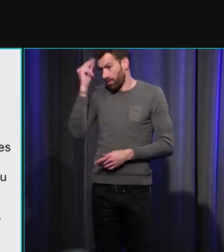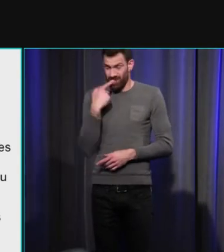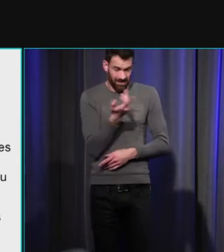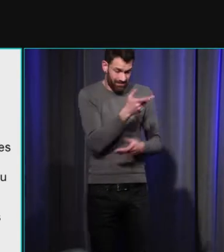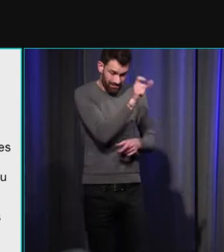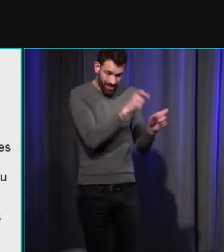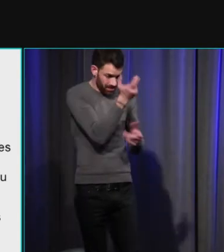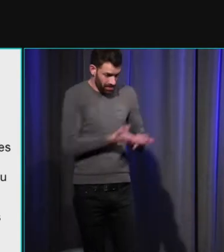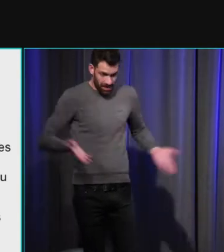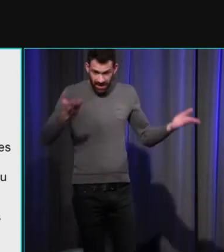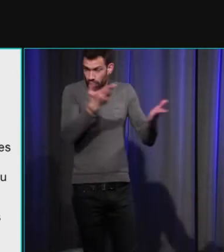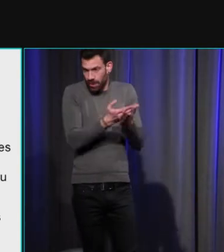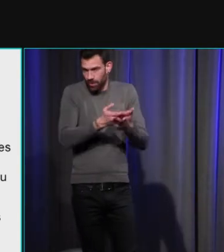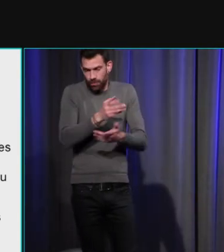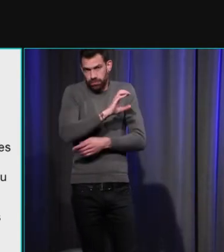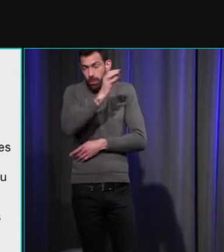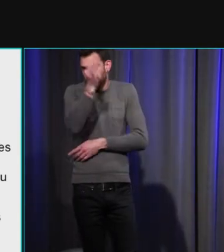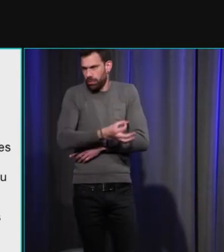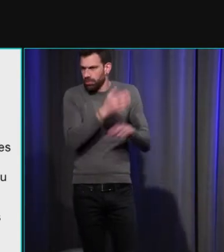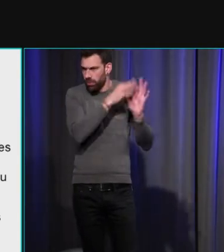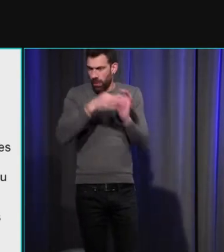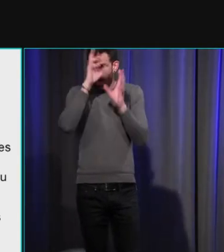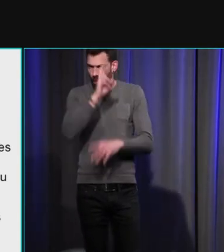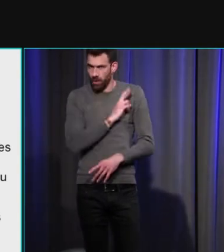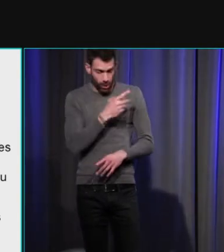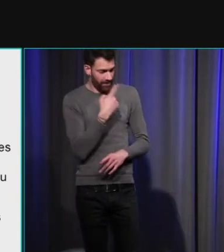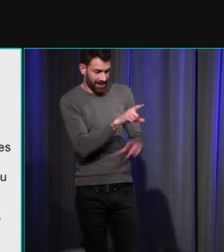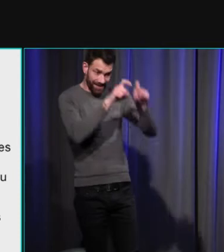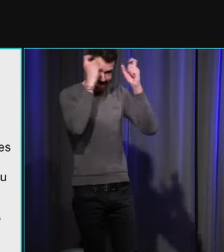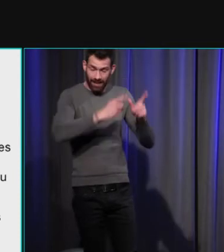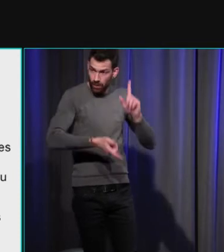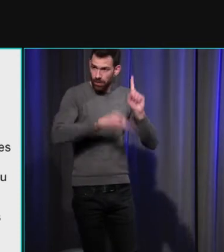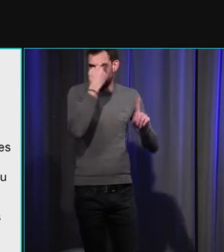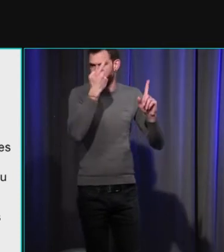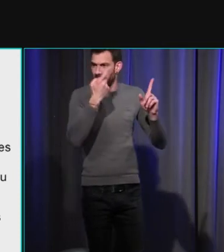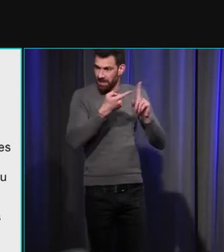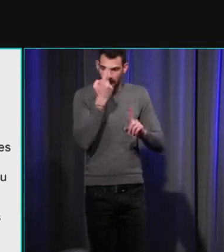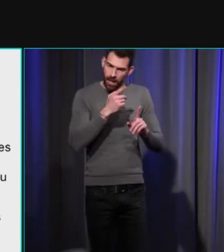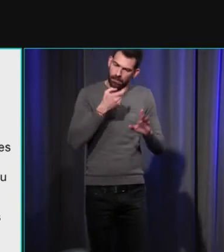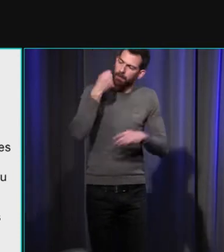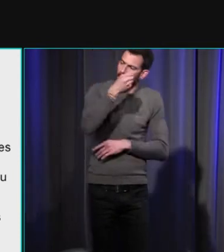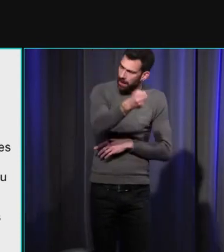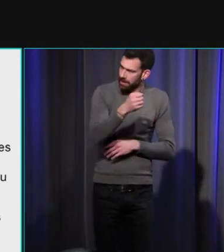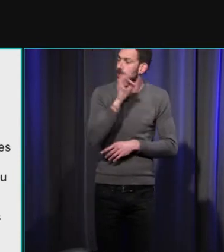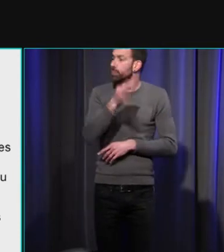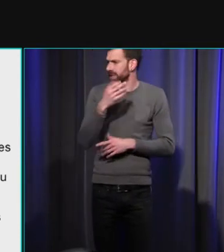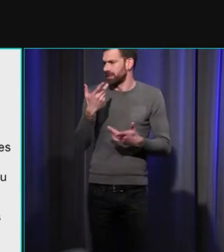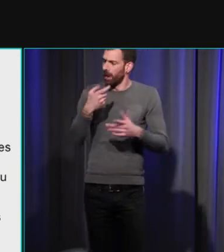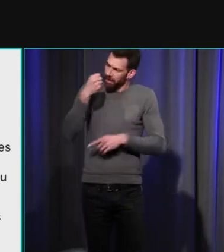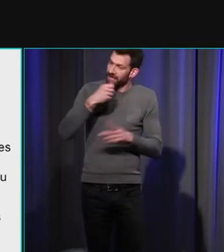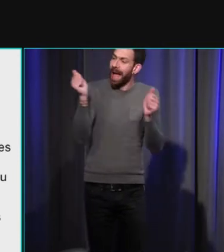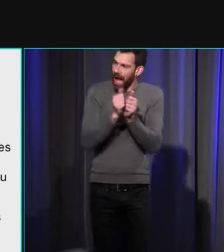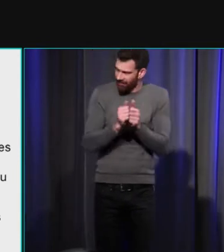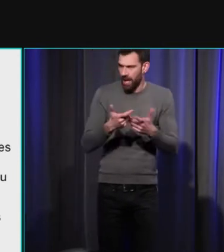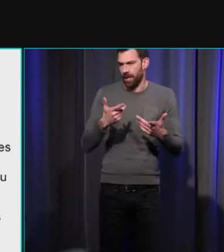profite d'un statut canonique très particulier celui des pèlerins bien sûr un pèlerinage en armes et c'est là toute la